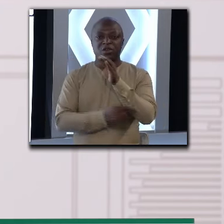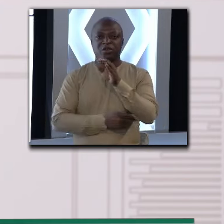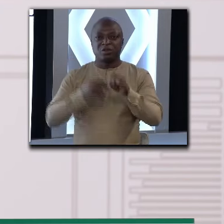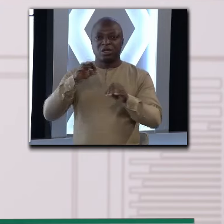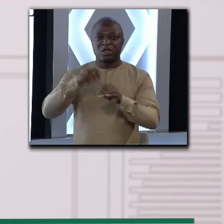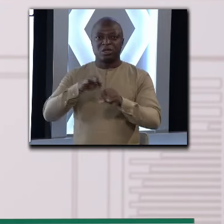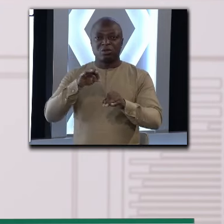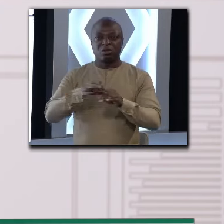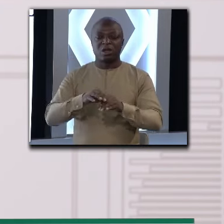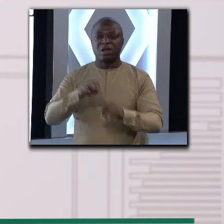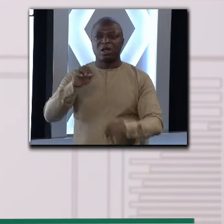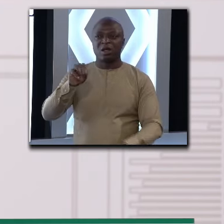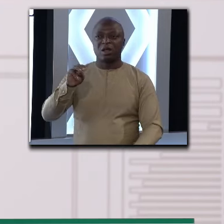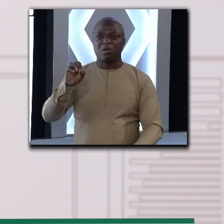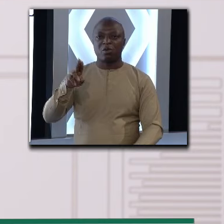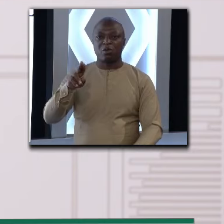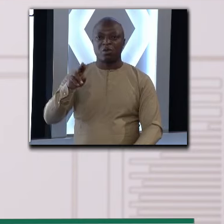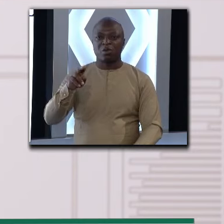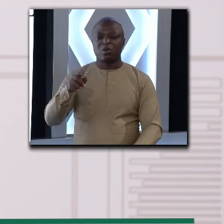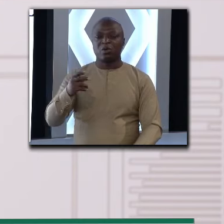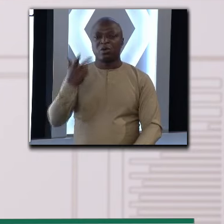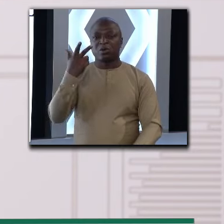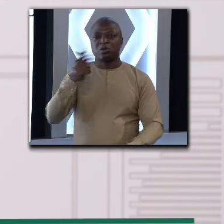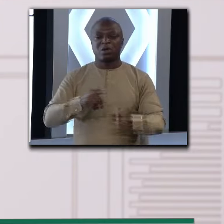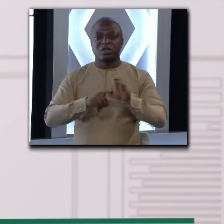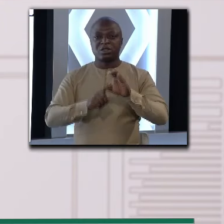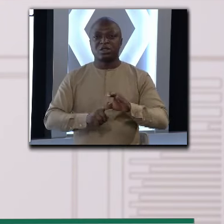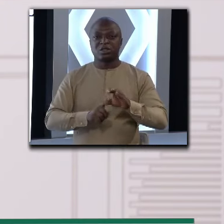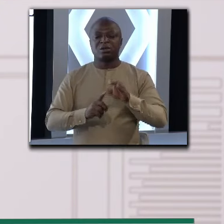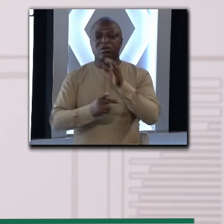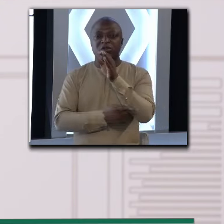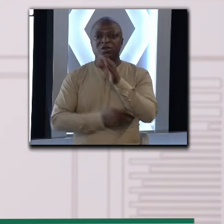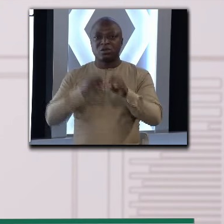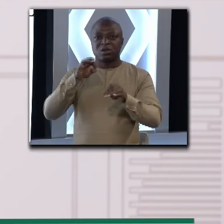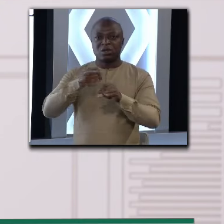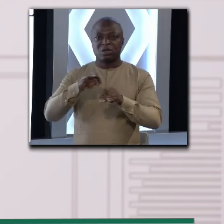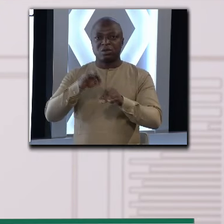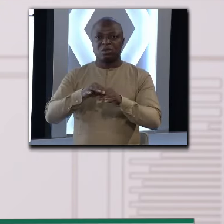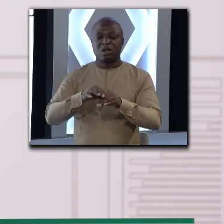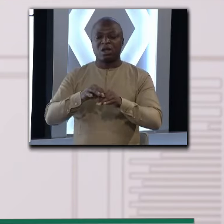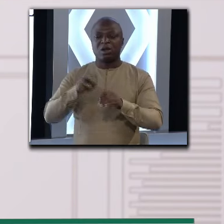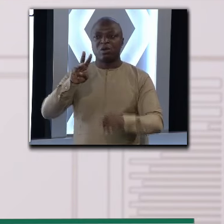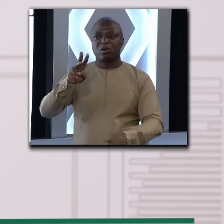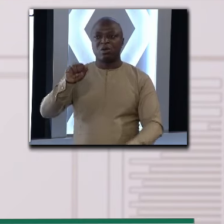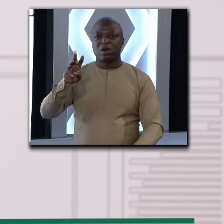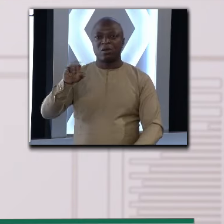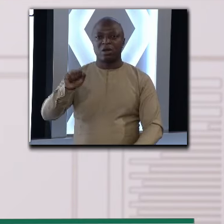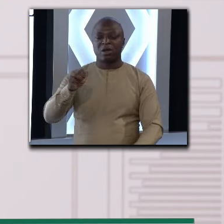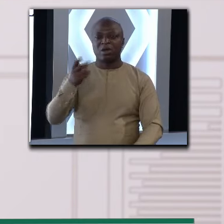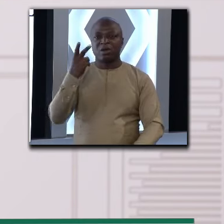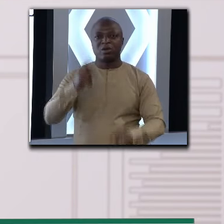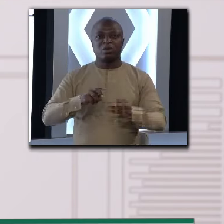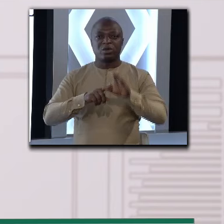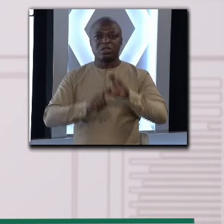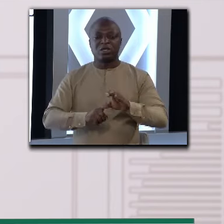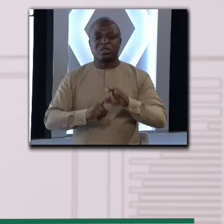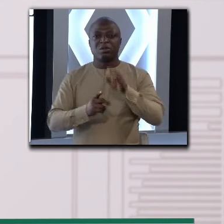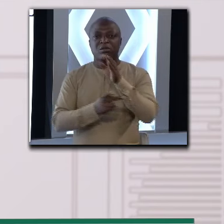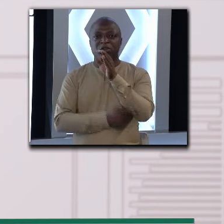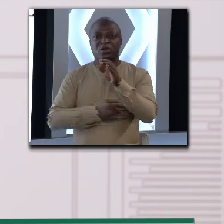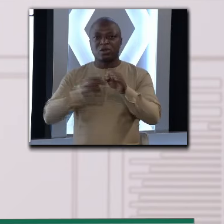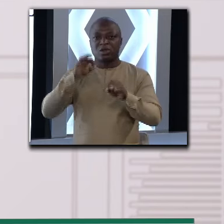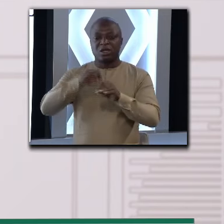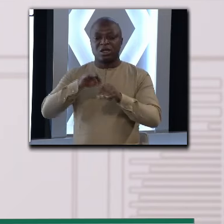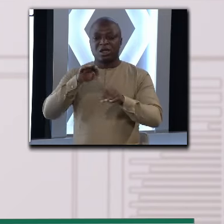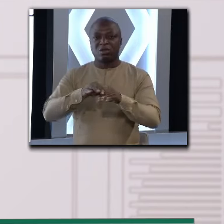Circonscription électorale Amou, 3 sièges. Circonscription électorale Wawa, 2 sièges.